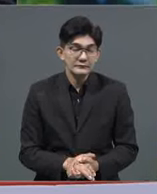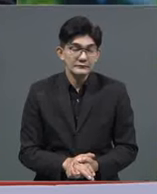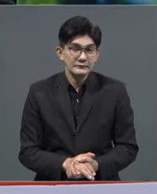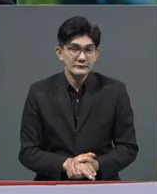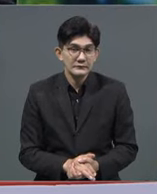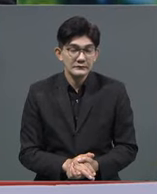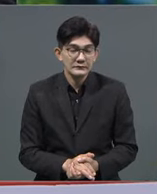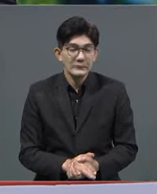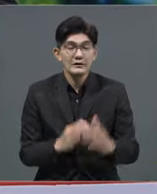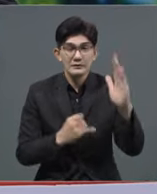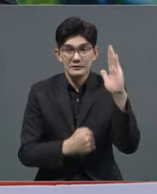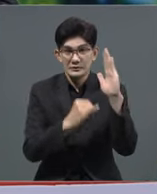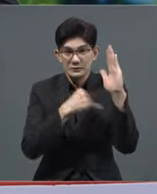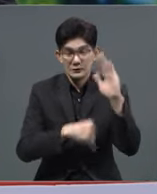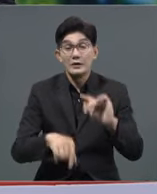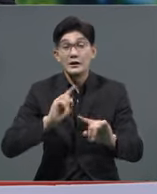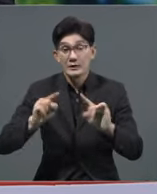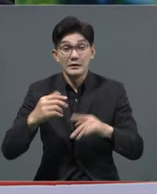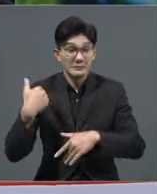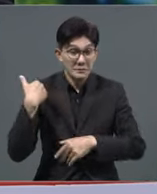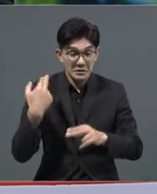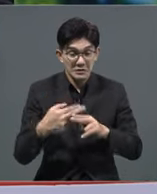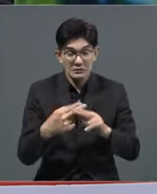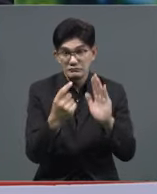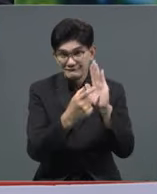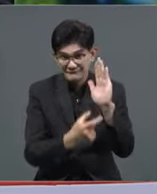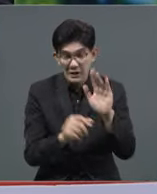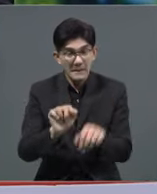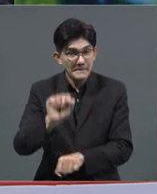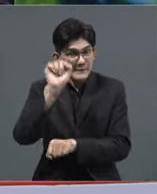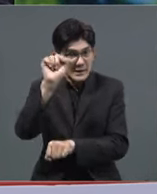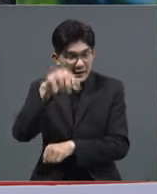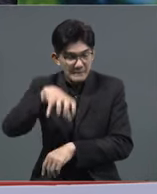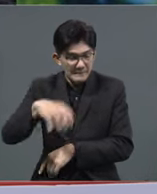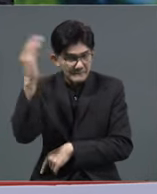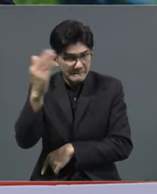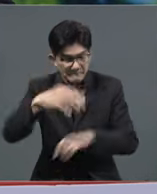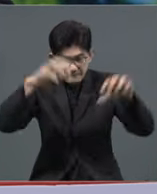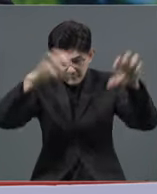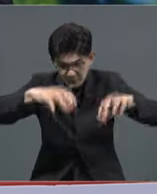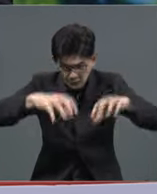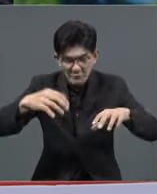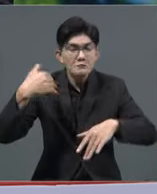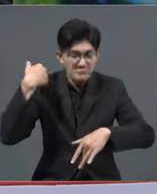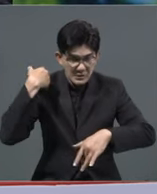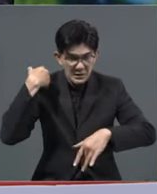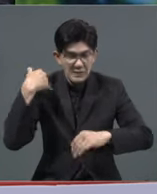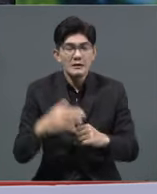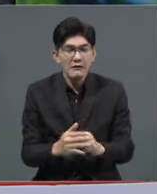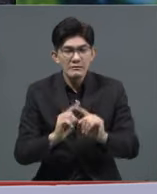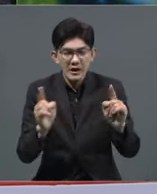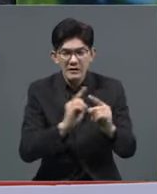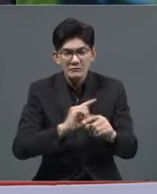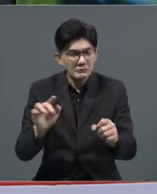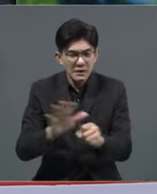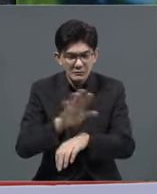ในพื้นที่ต่างๆเนี่ยถึงแม้ว่าจะมีชื่อจังหวัดปรากฏอยู่ในประกาศของกรมอุตุว่ามีฝนตกหนักแต่ไม่ได้แปลว่าทั้งจังหวัด